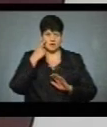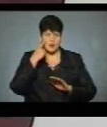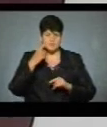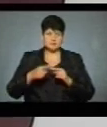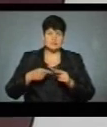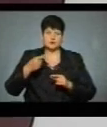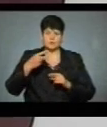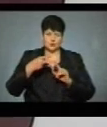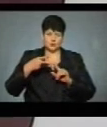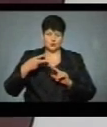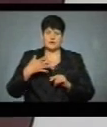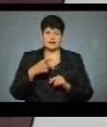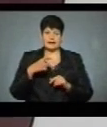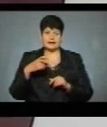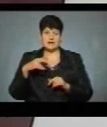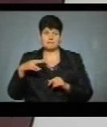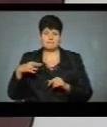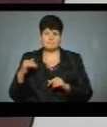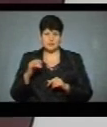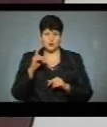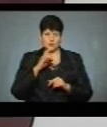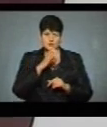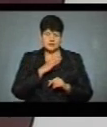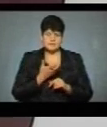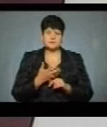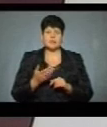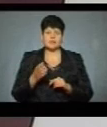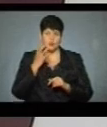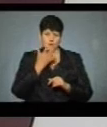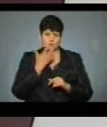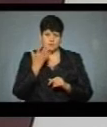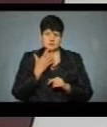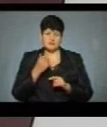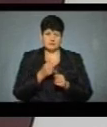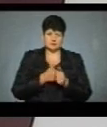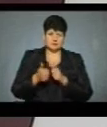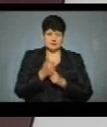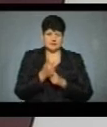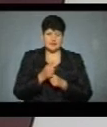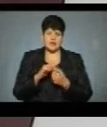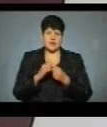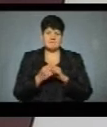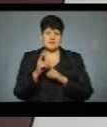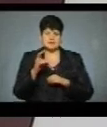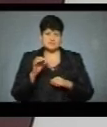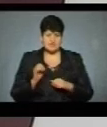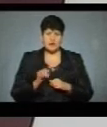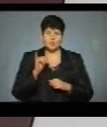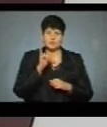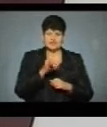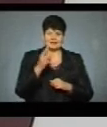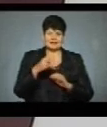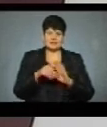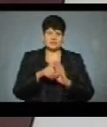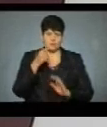другій сходинці команда «Хімік» з Южного – 36 очок. Лідирує спортивний клуб «Прометей» з Кам'янського. У них також 36 очок.